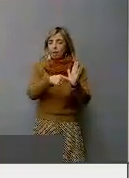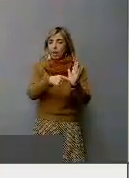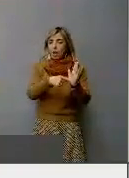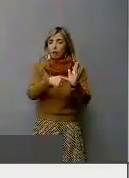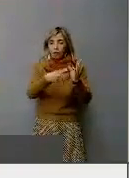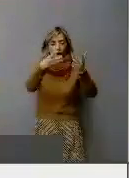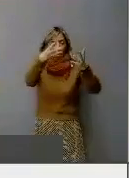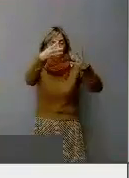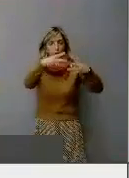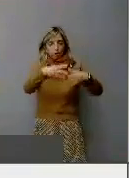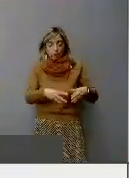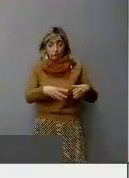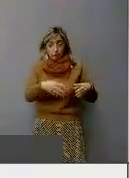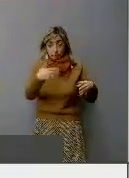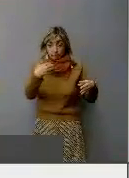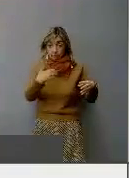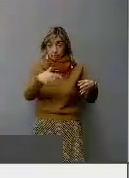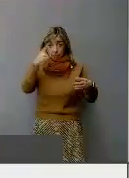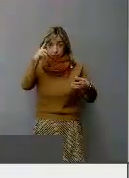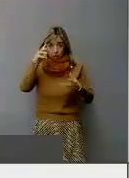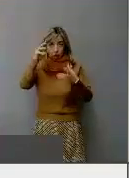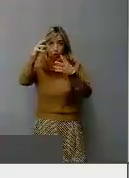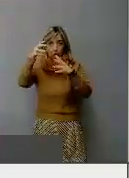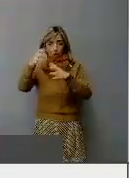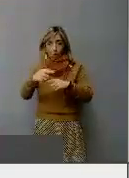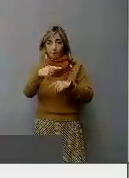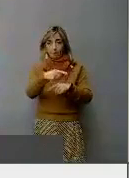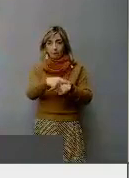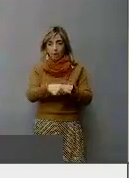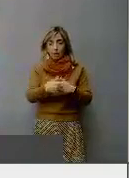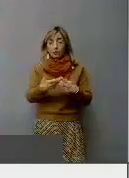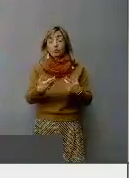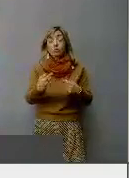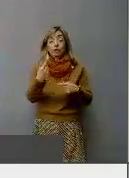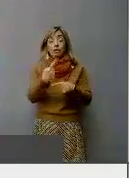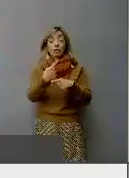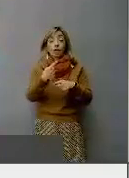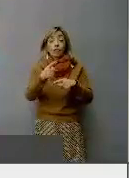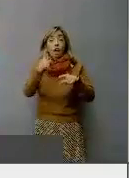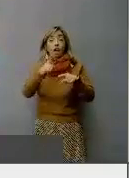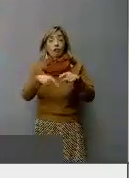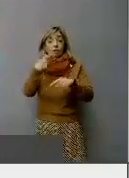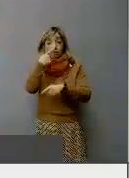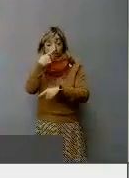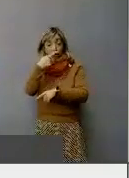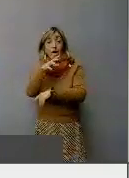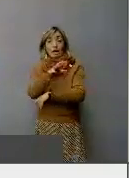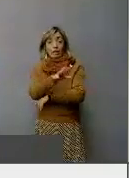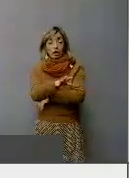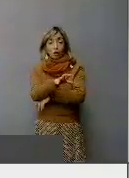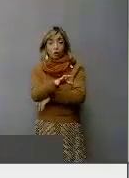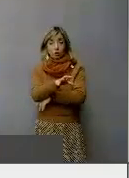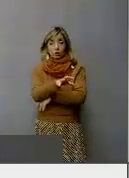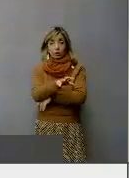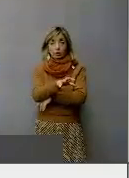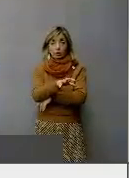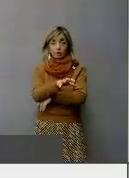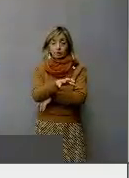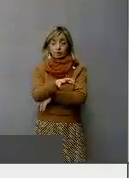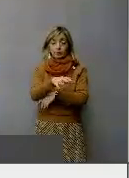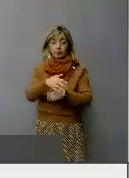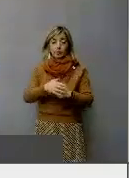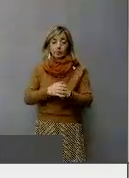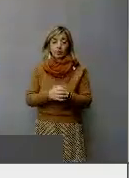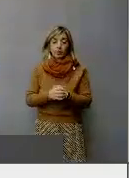essere il meno possibile possibile dei ricorsi e che possa davvero non essere come dire in qualche